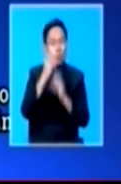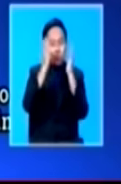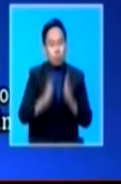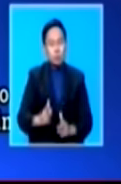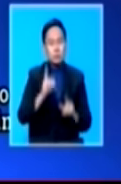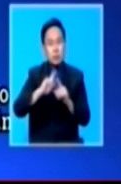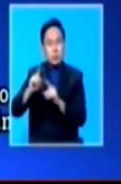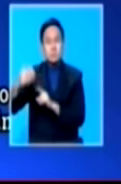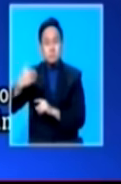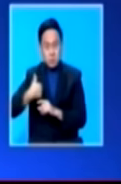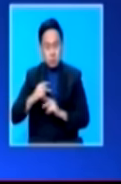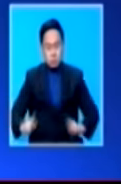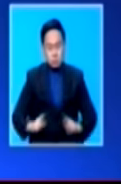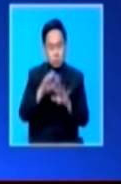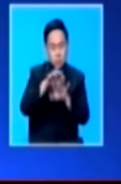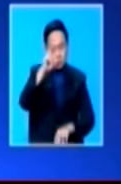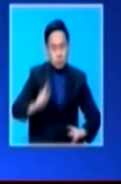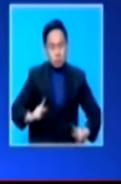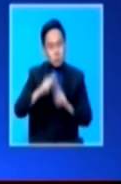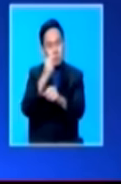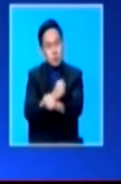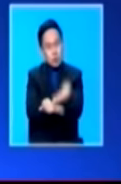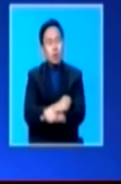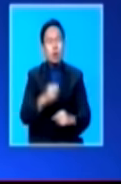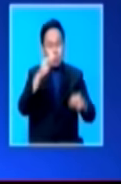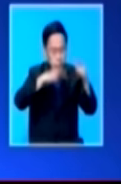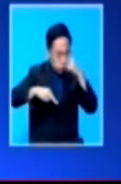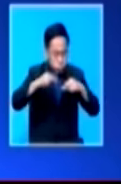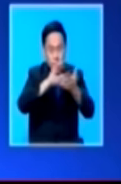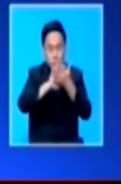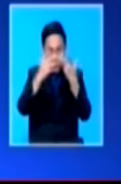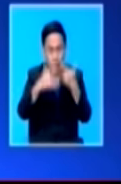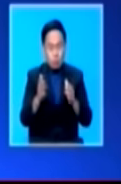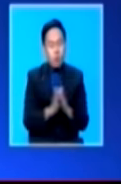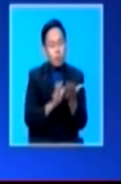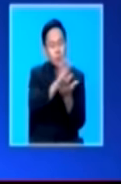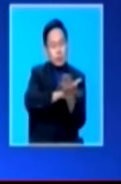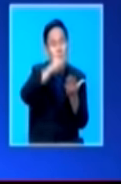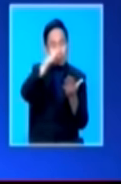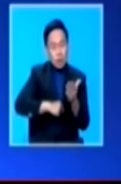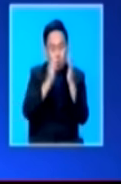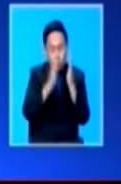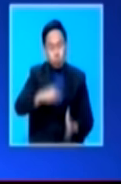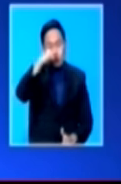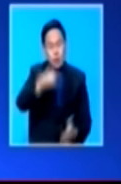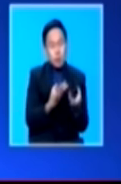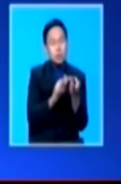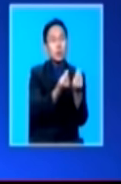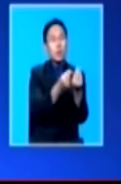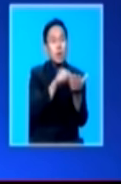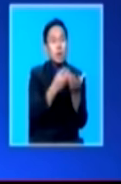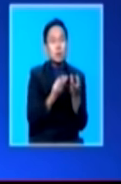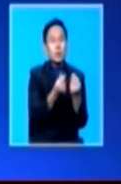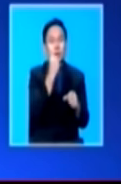ก็หน่วยงานต่างๆเข้าไปหารือกันให้ได้นะครับว่าต้องการแรงงานในประเทศเท่าไหร่อย่างไรแรงงานต่างประเทศที่เข้ามาจากเพื่อนบ้านเราเท่า